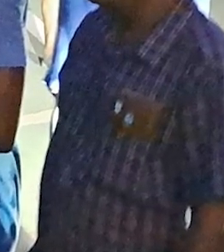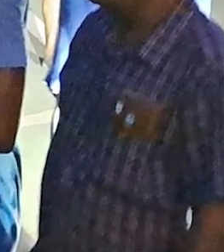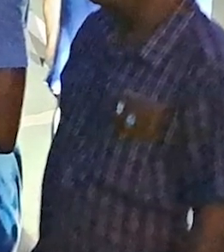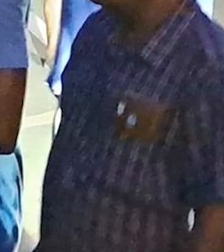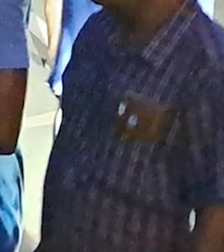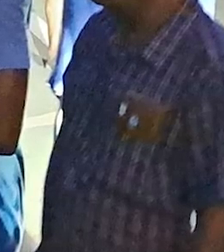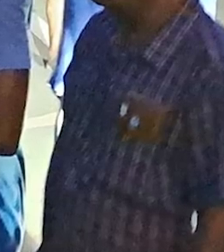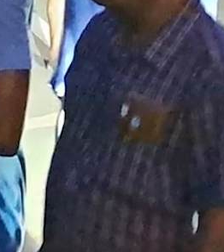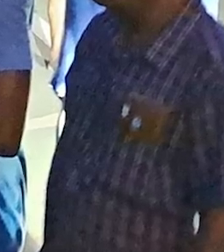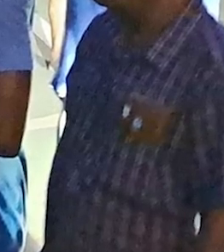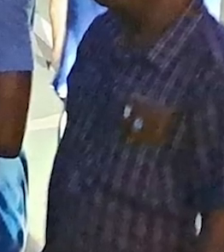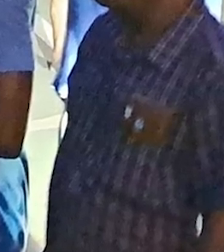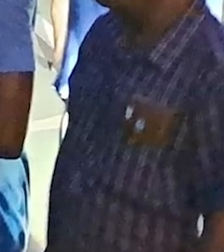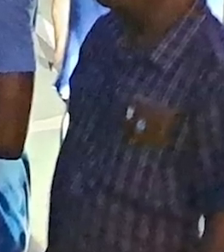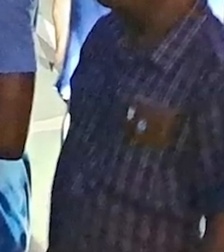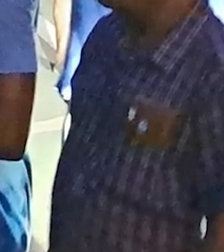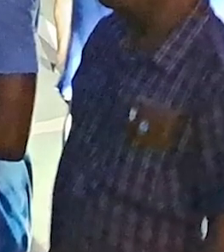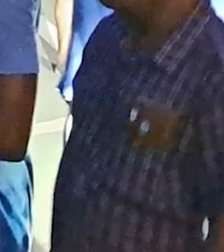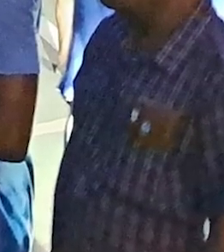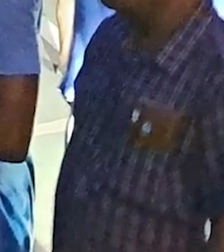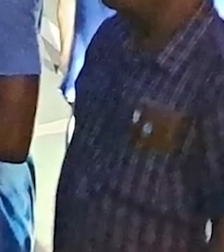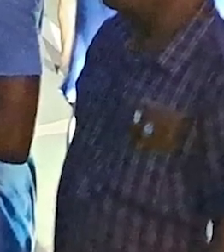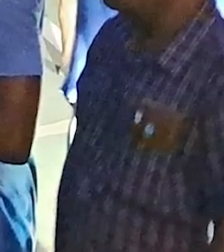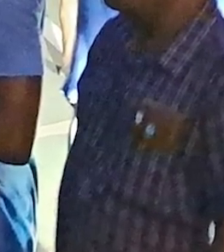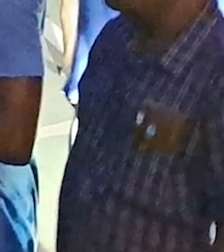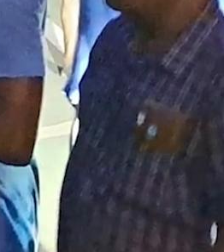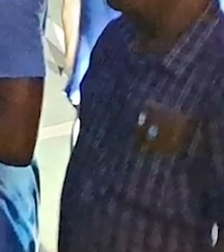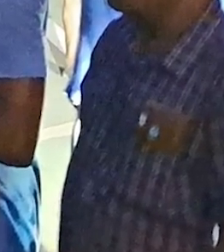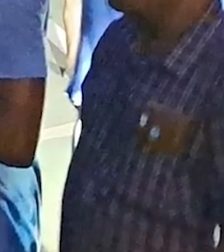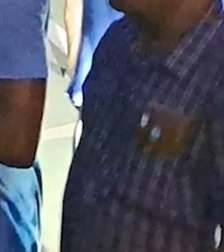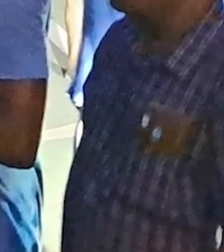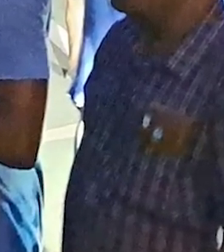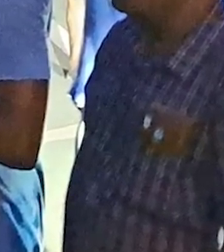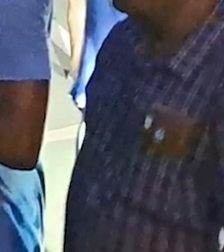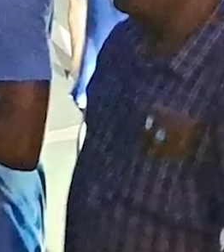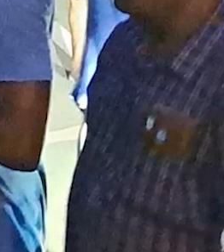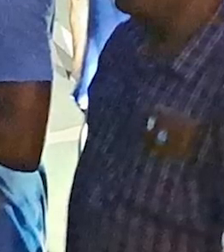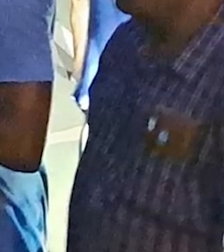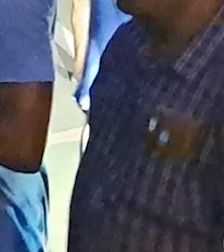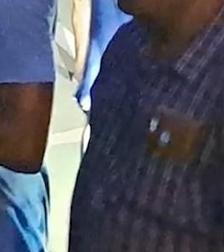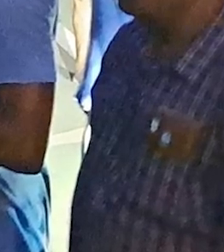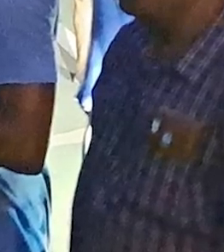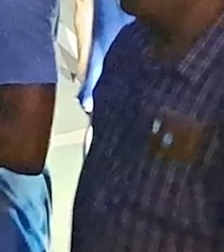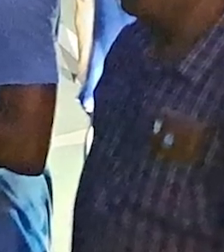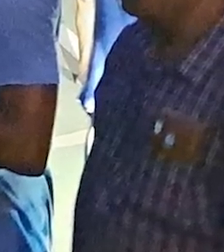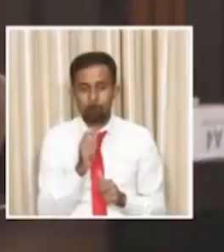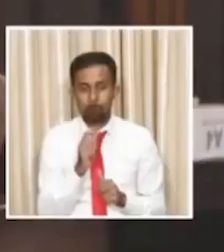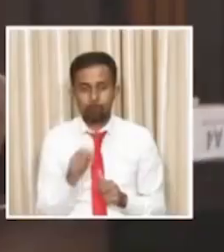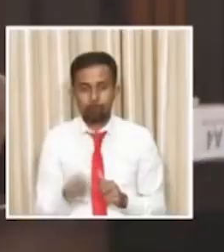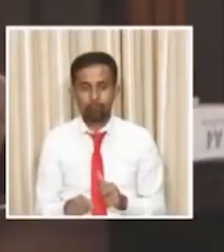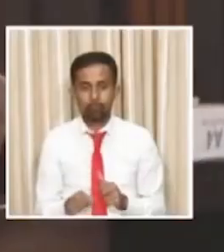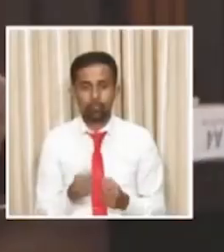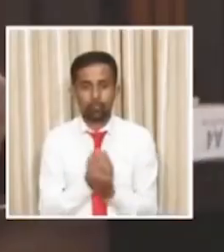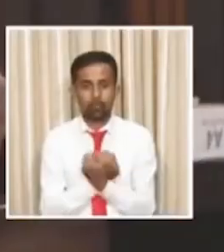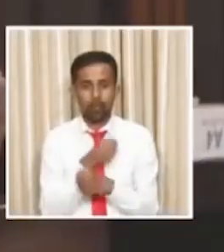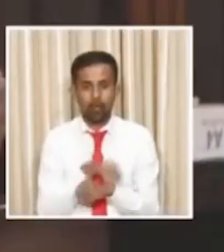மற்றும் அவதூறான வார்த்தைகளை பயன்படுத்தியமை போன்ற குற்றச்சாட்டுகளின் கீழ் அவர் கைது செய்யப்பட்டிருந்தார் என போலீஸ் தரப்பு குறிப்பிட்டது.